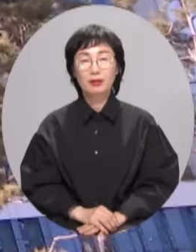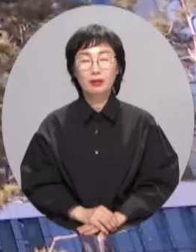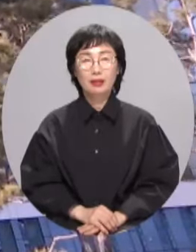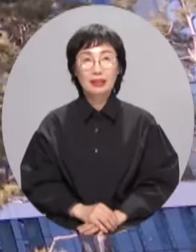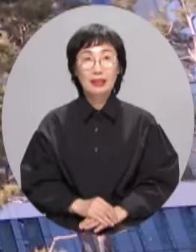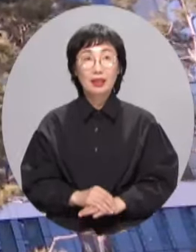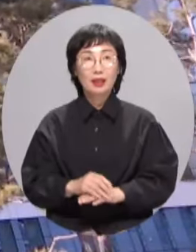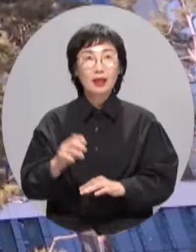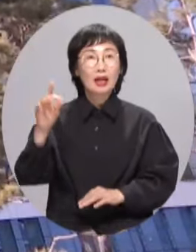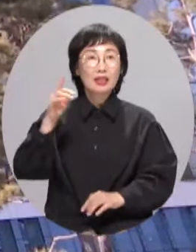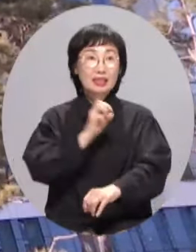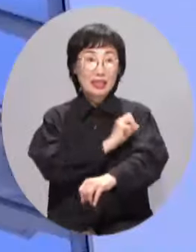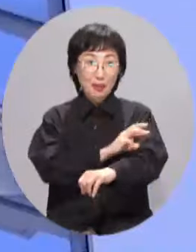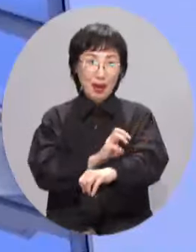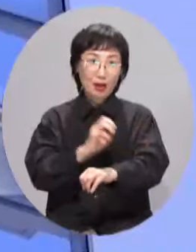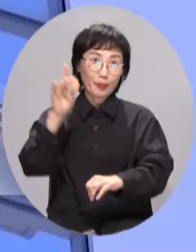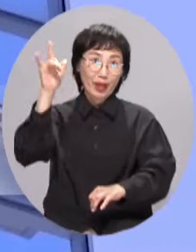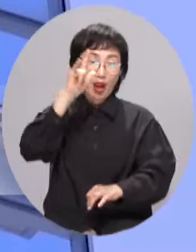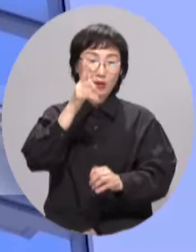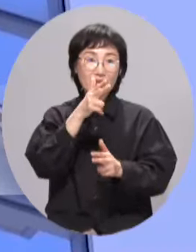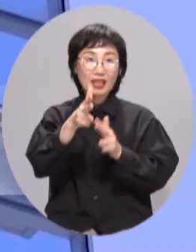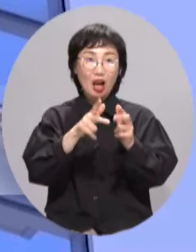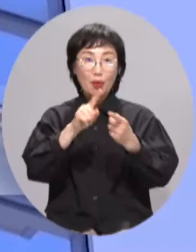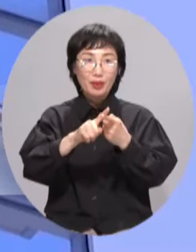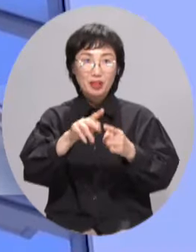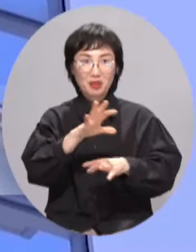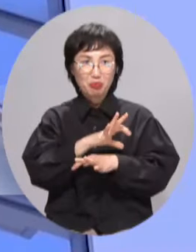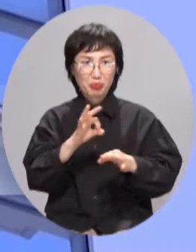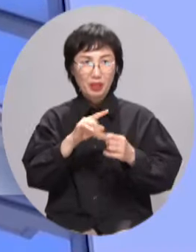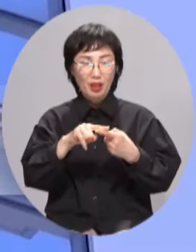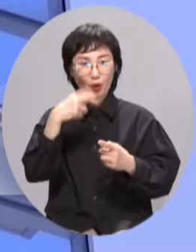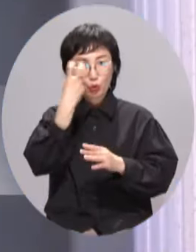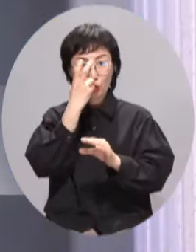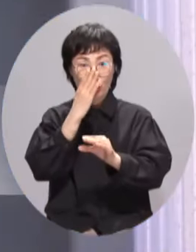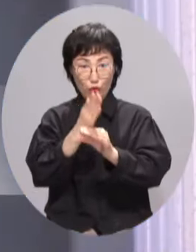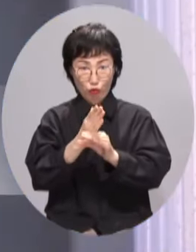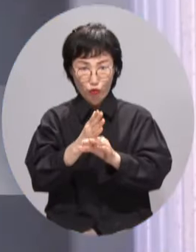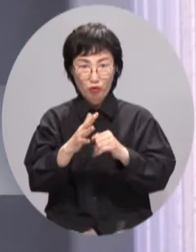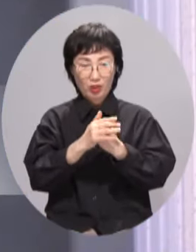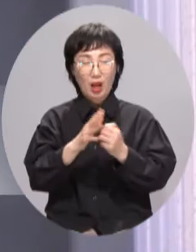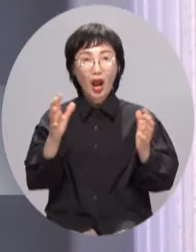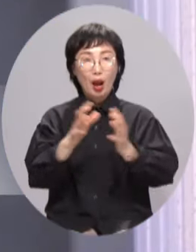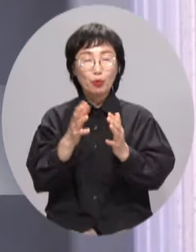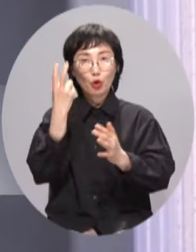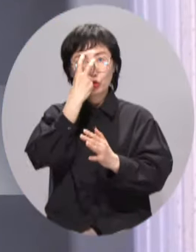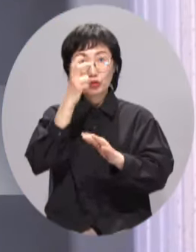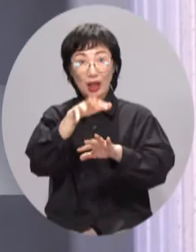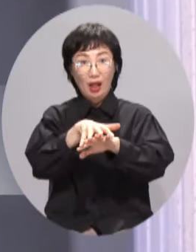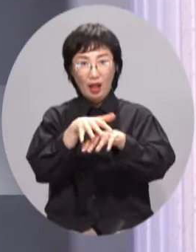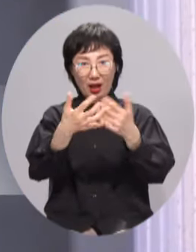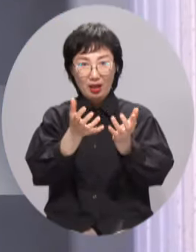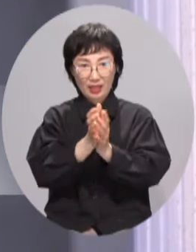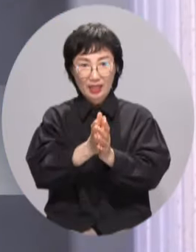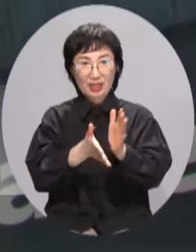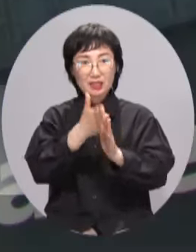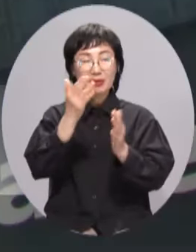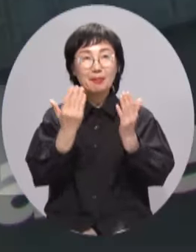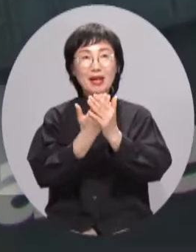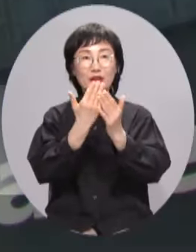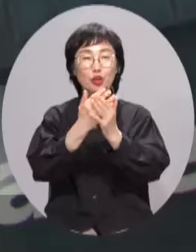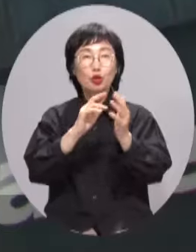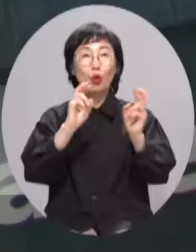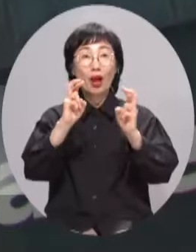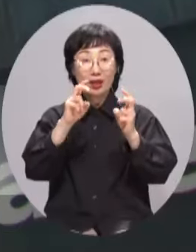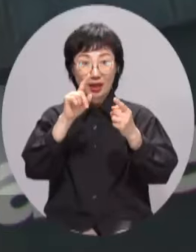세만금 태양광 사업 비례를 수사 중인 서울 북부지검 국가재정 범죄 합동 수사단이 군산 시민발전 주식 회사 전